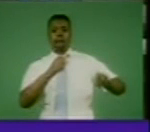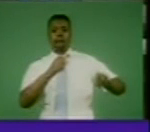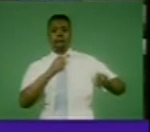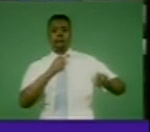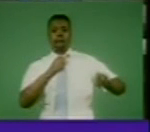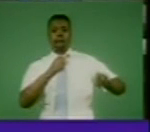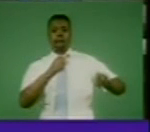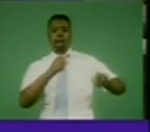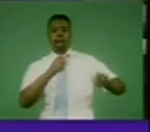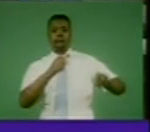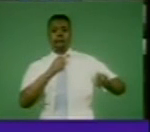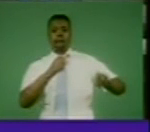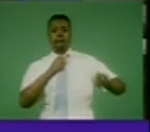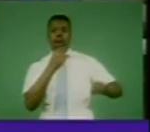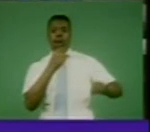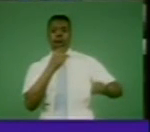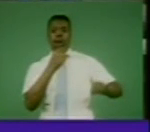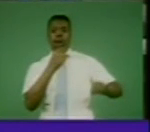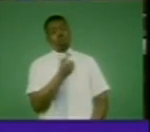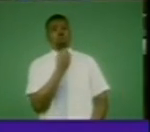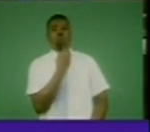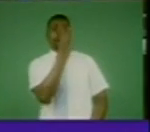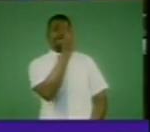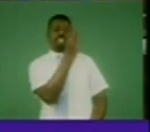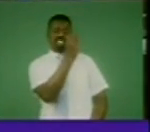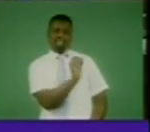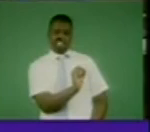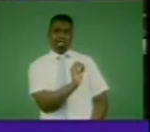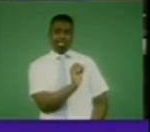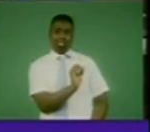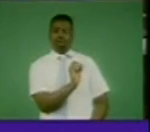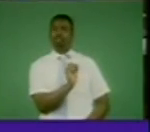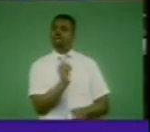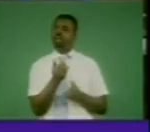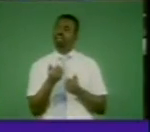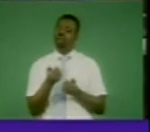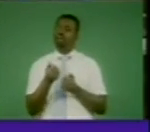114 na kura 30 pia ibara 118.